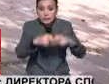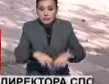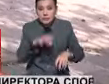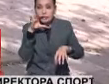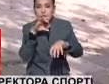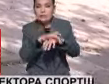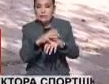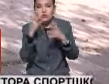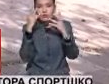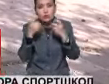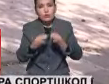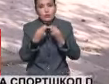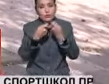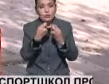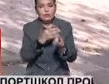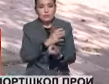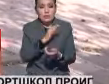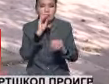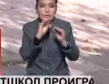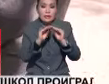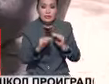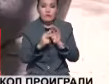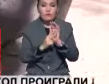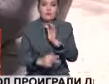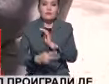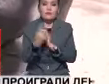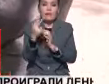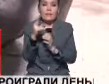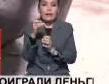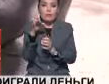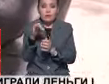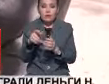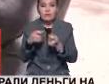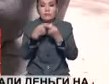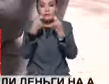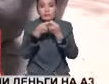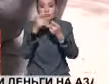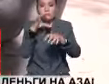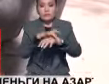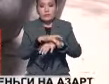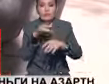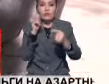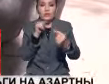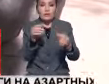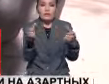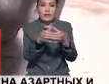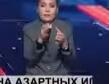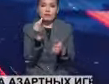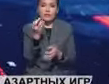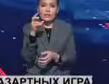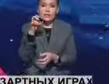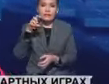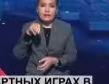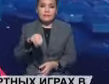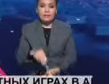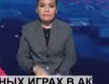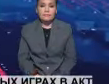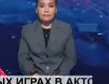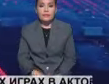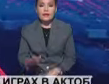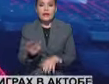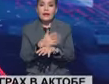обнаружило серьезные нарушения. Было составлено 82 протокола об административном правонарушении против компании «Jusan Invest». По